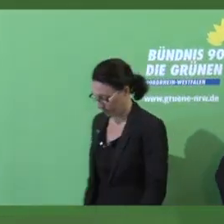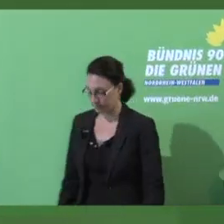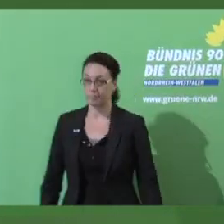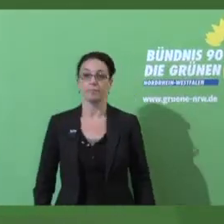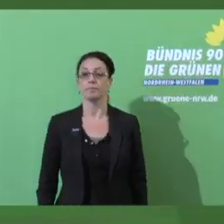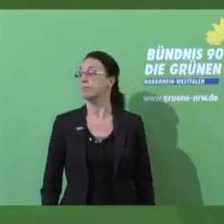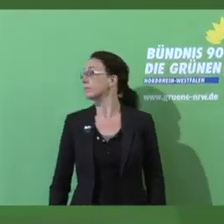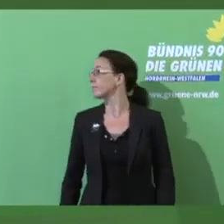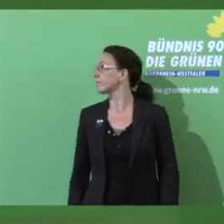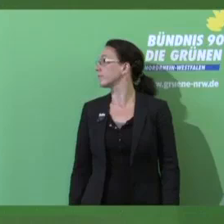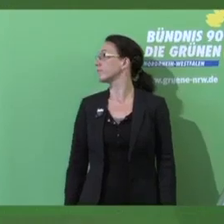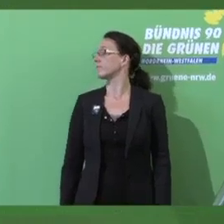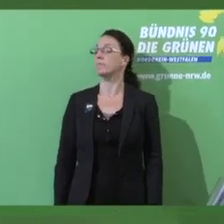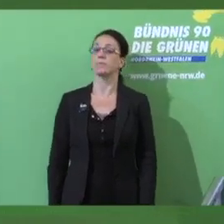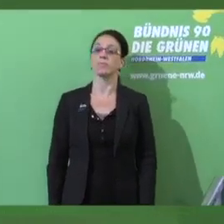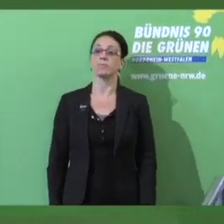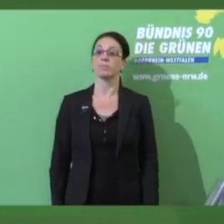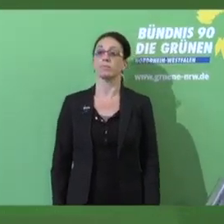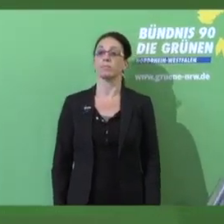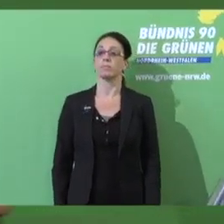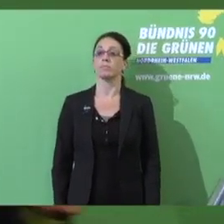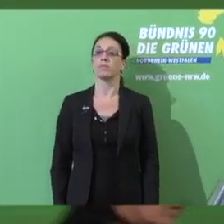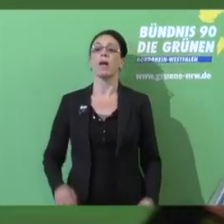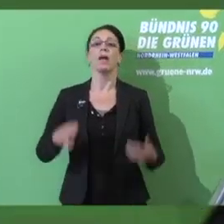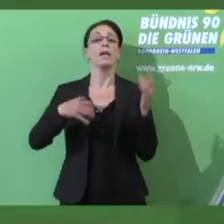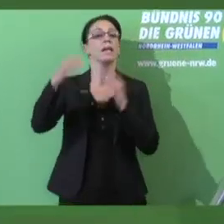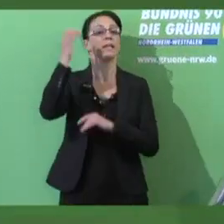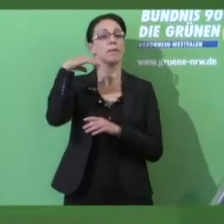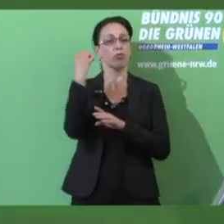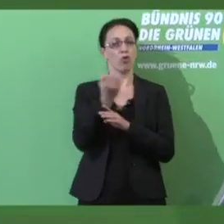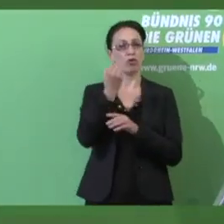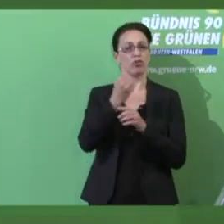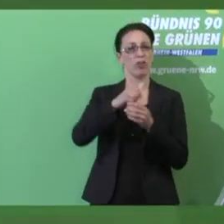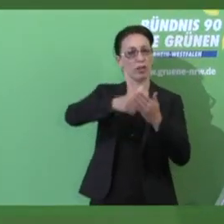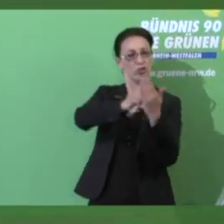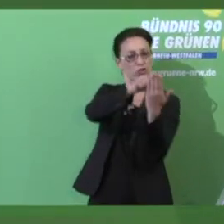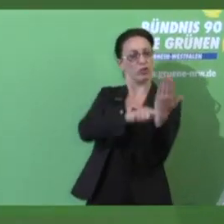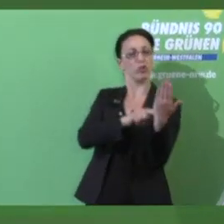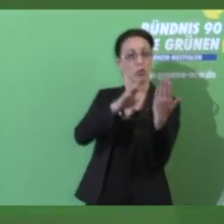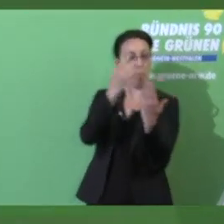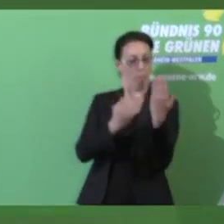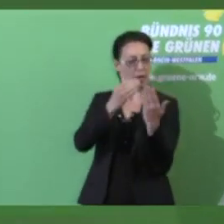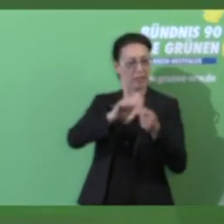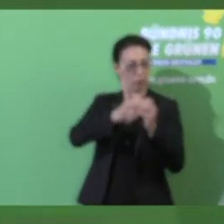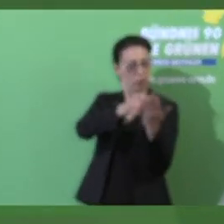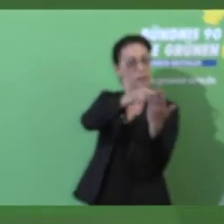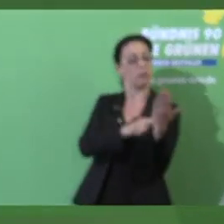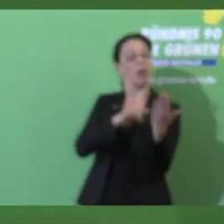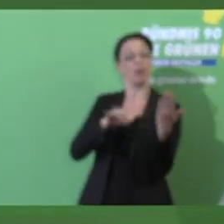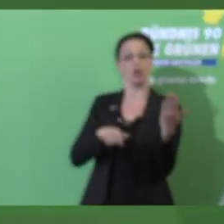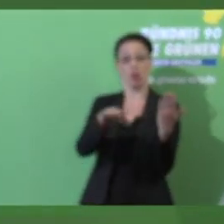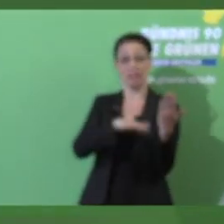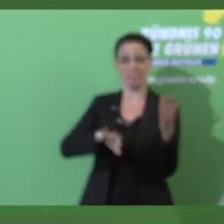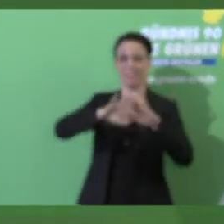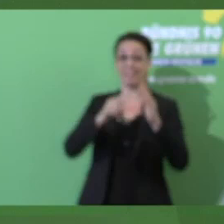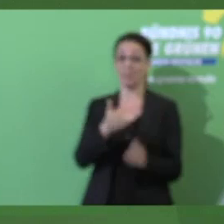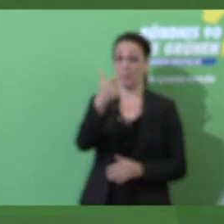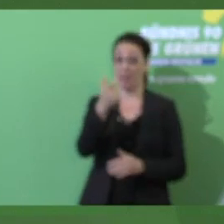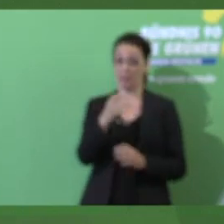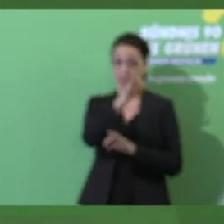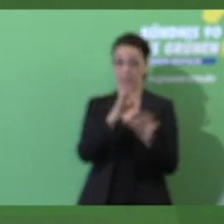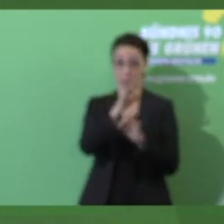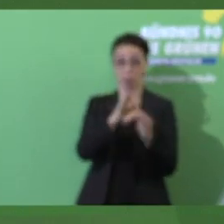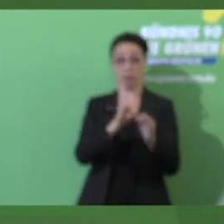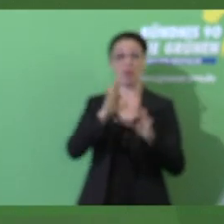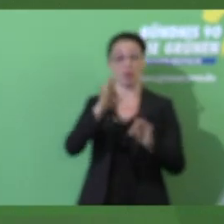Uns stehen nach Königsteiner Schlüssel, das ist der Berechnungsschlüssel der Bundesländer, 21% für Nordrhein-Westfalen zu bei den Projekten und bei